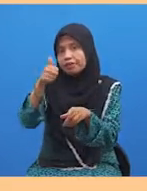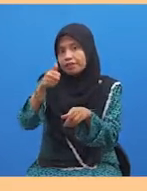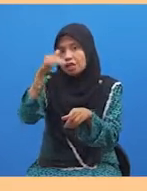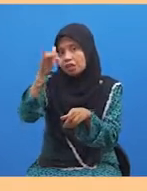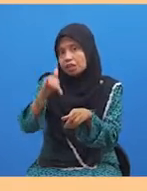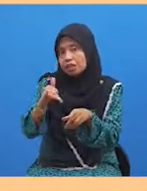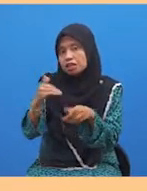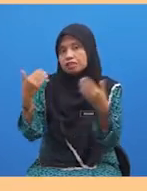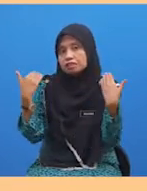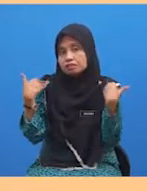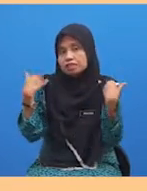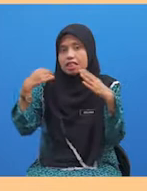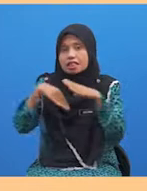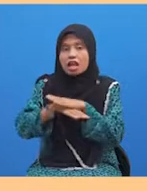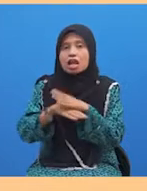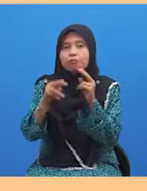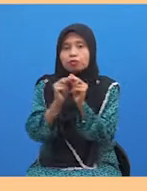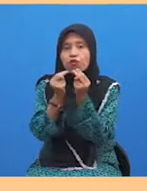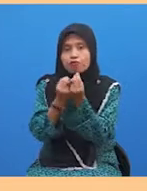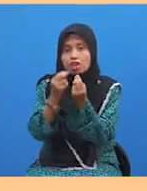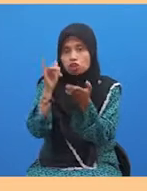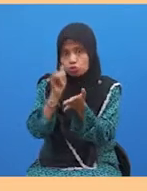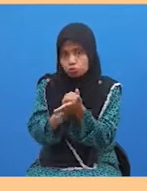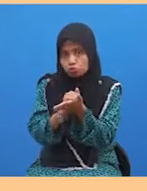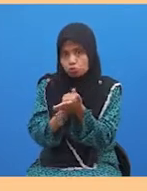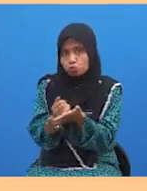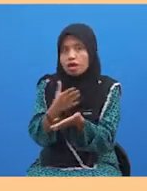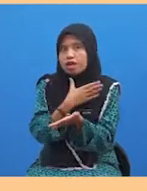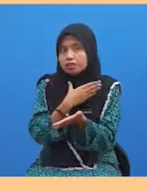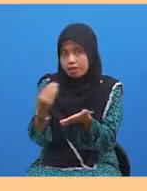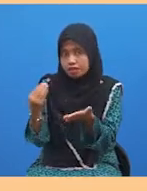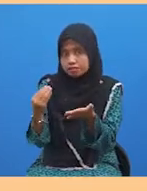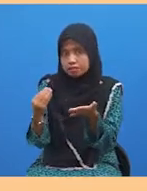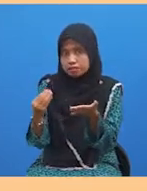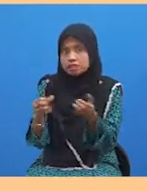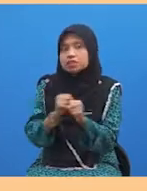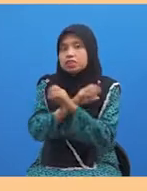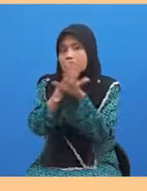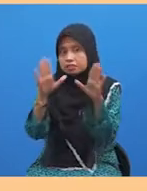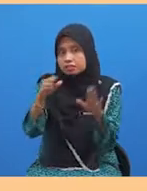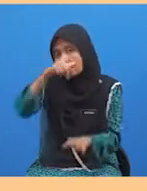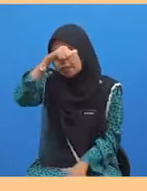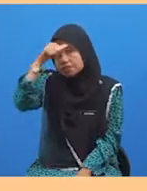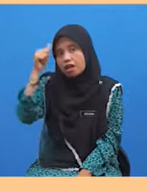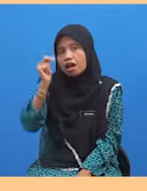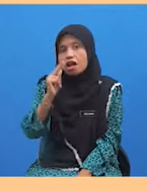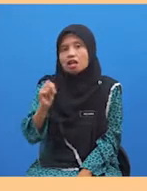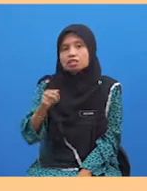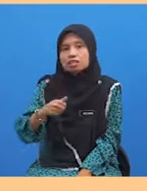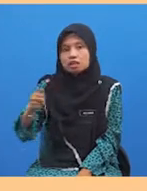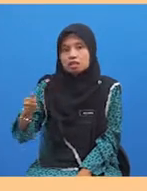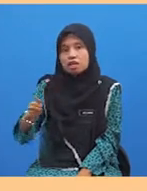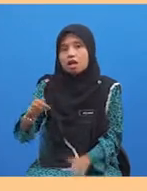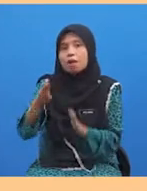peristiwa menarik yang terdapat dalam novel tersebut dan